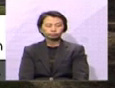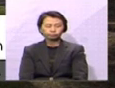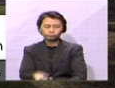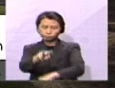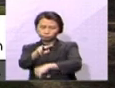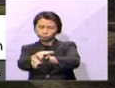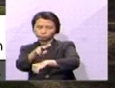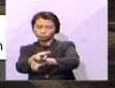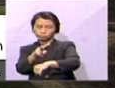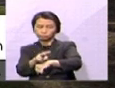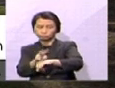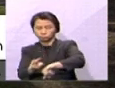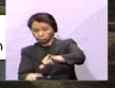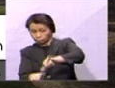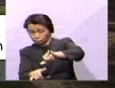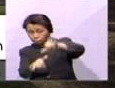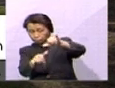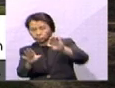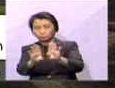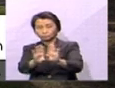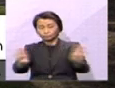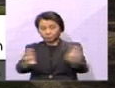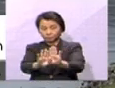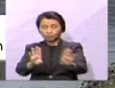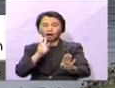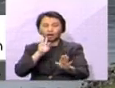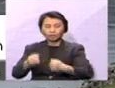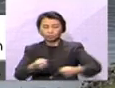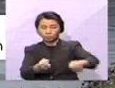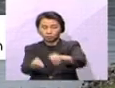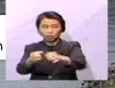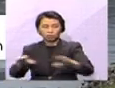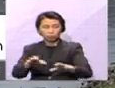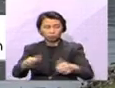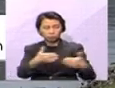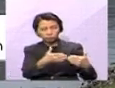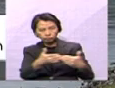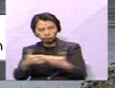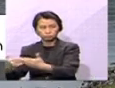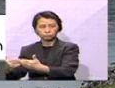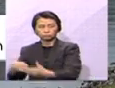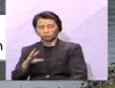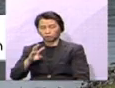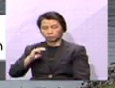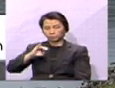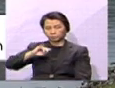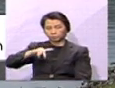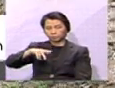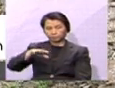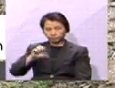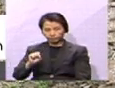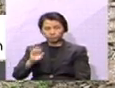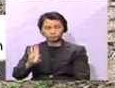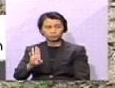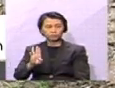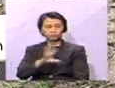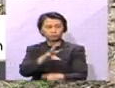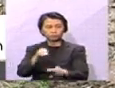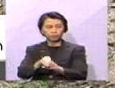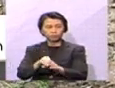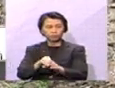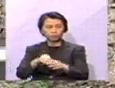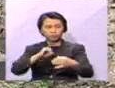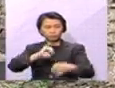pemantauan paras bacaan air di pintu air beberapa sungai utama dijalankan berterusan mbjb dan beberapa agensi termasuk jabatan